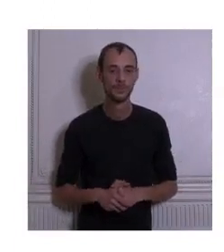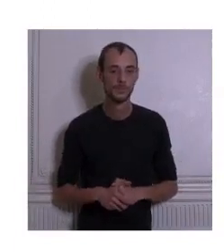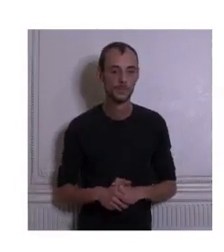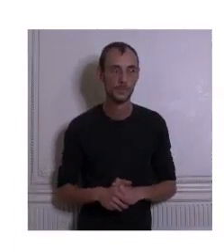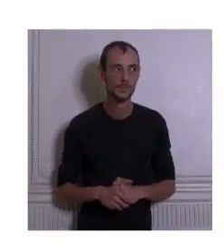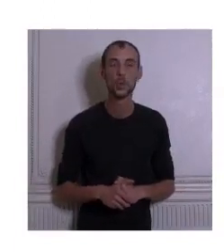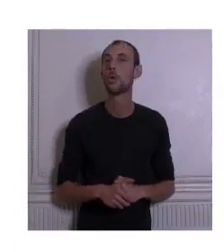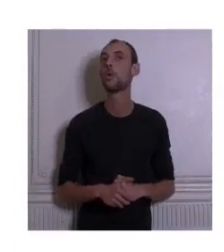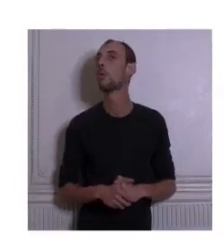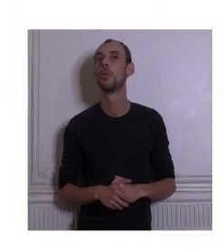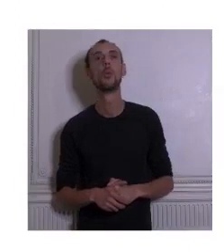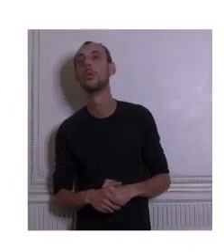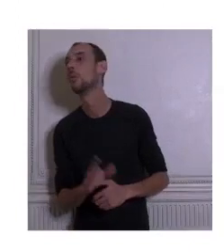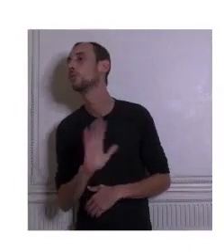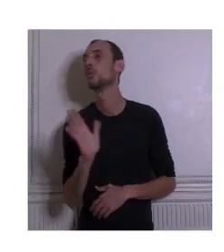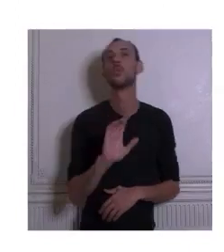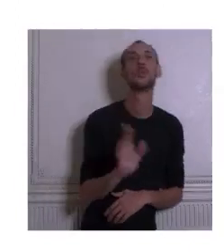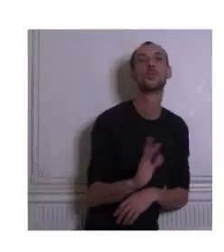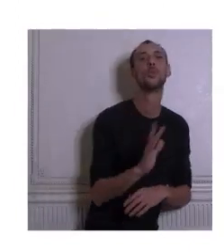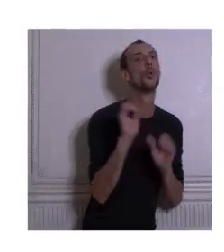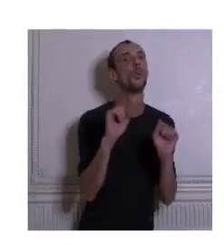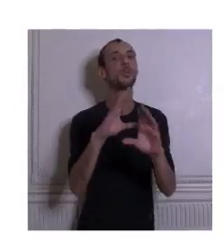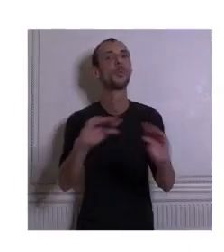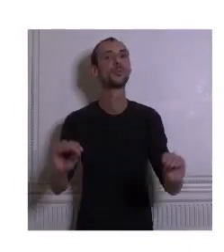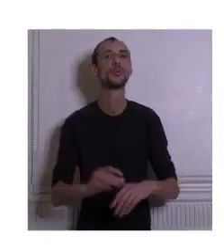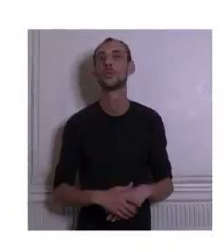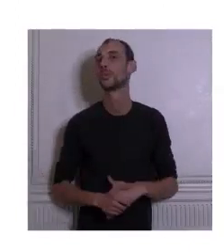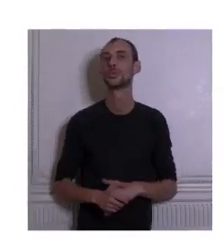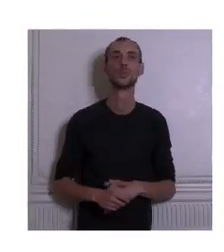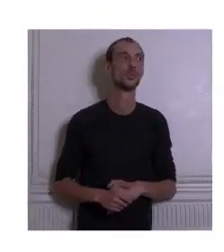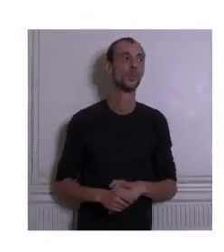par un agent contractuel, d'où l'objet de la délibération.